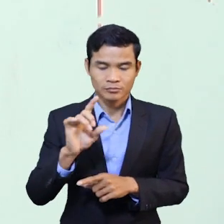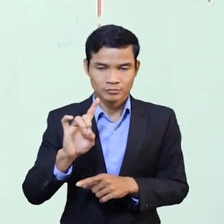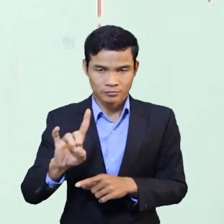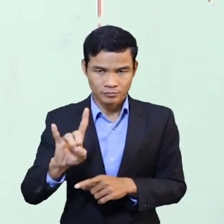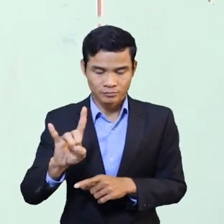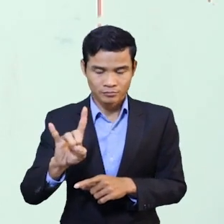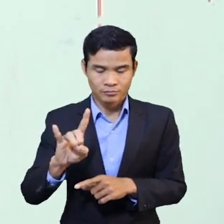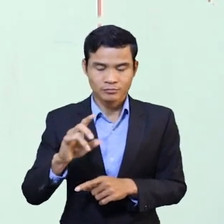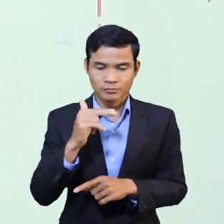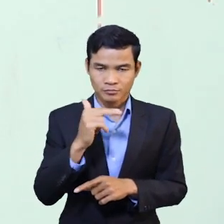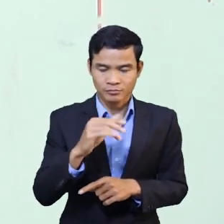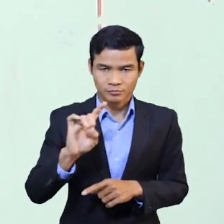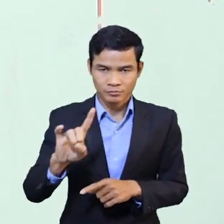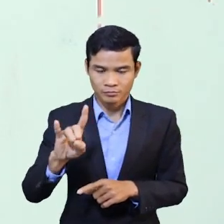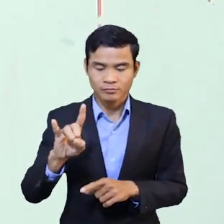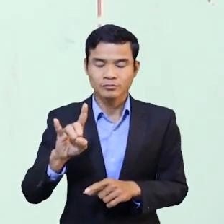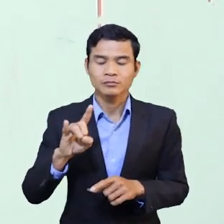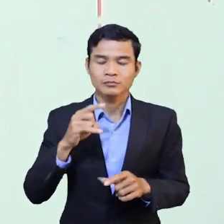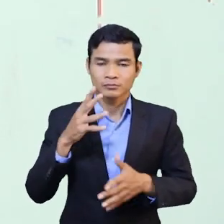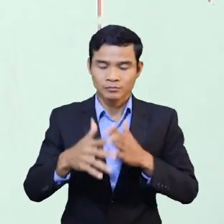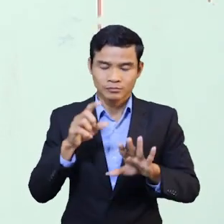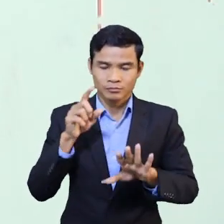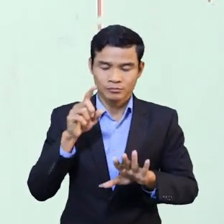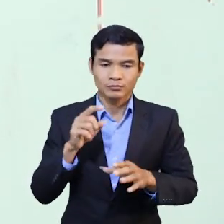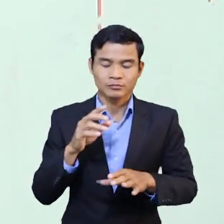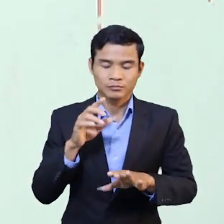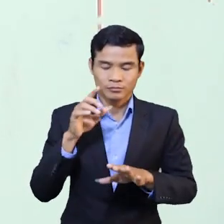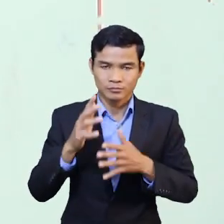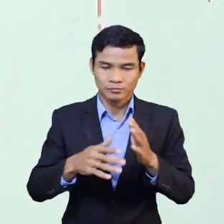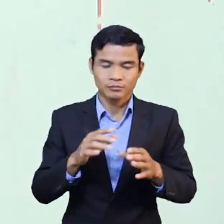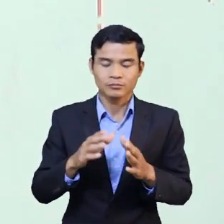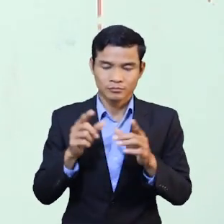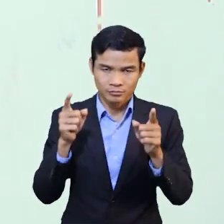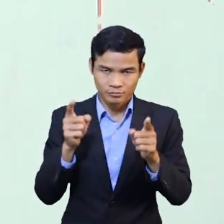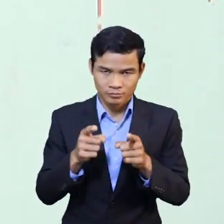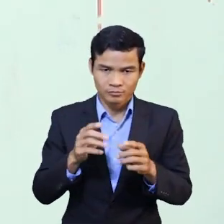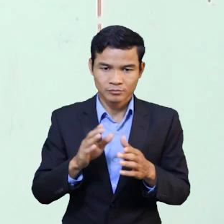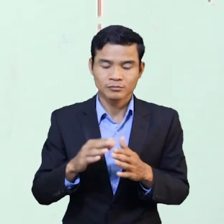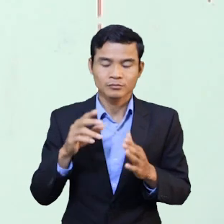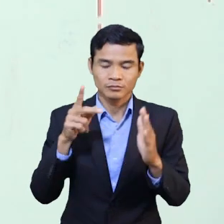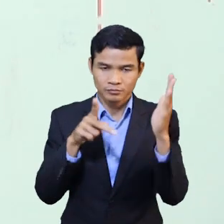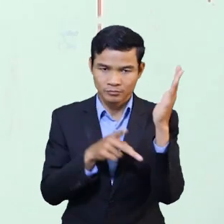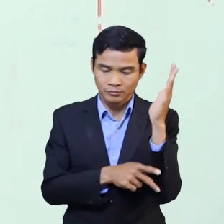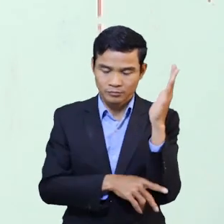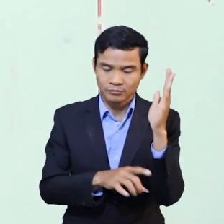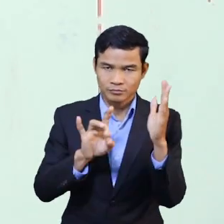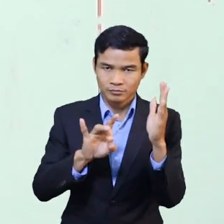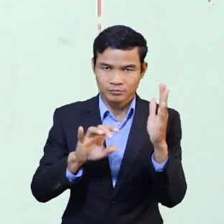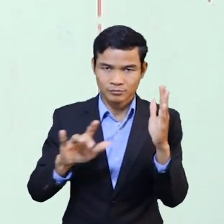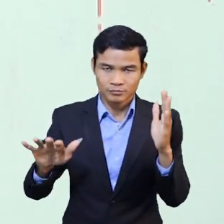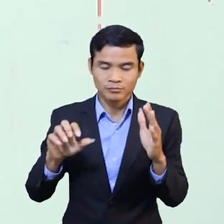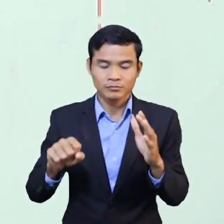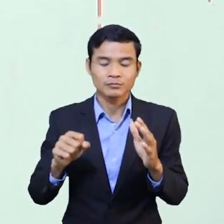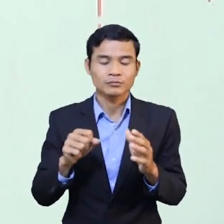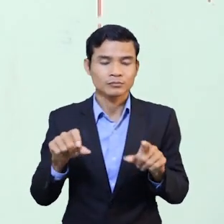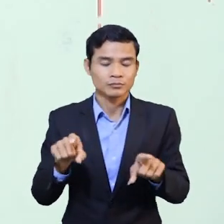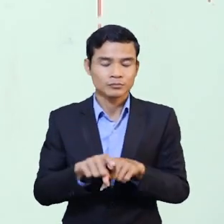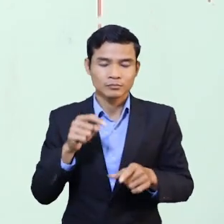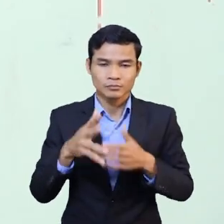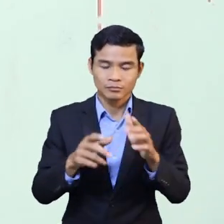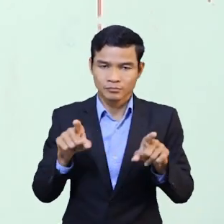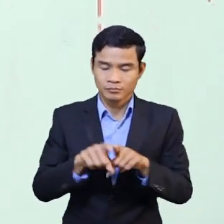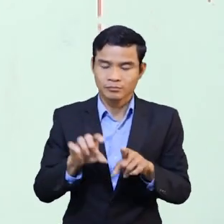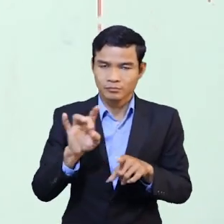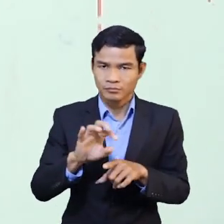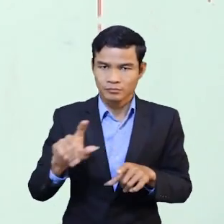nừng tốp xăm cho mùi nừng mồ nè con nè chà dân án số khơi hai chân rồi bọc chân trình nè chà dân án bị tú rồi bọc chân trình nè đài chà